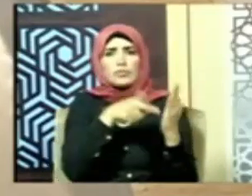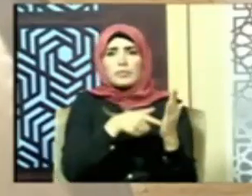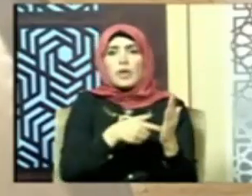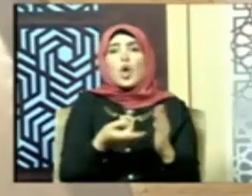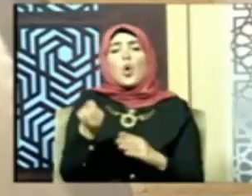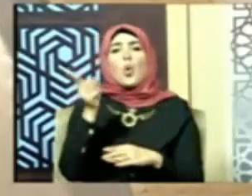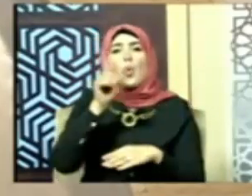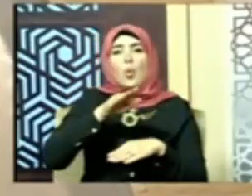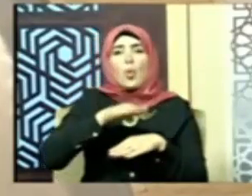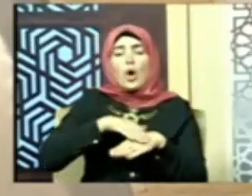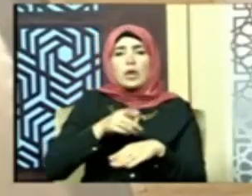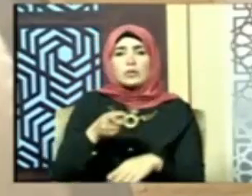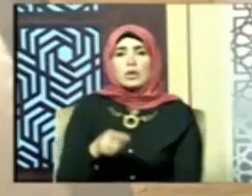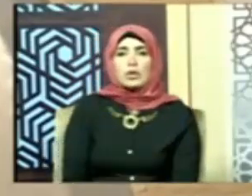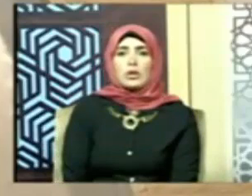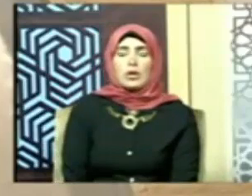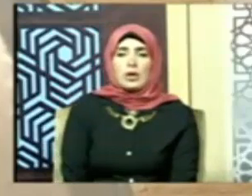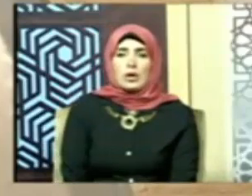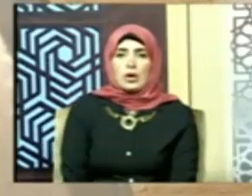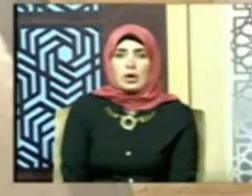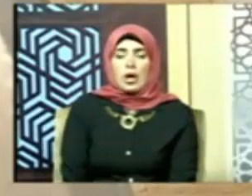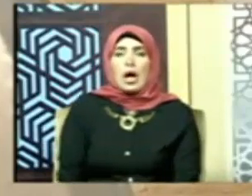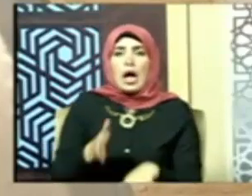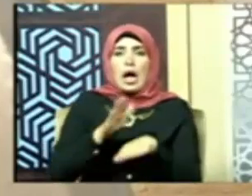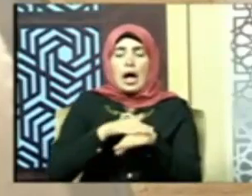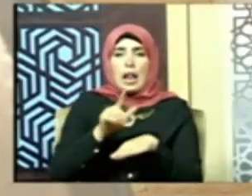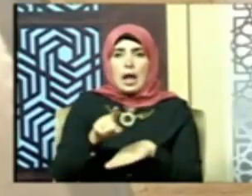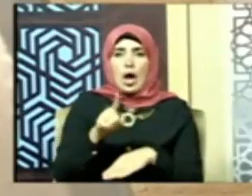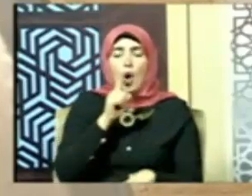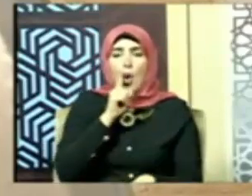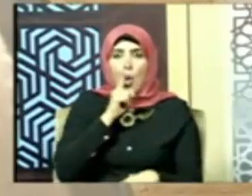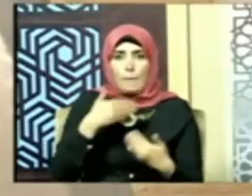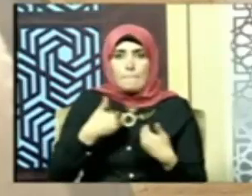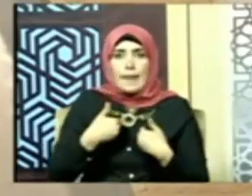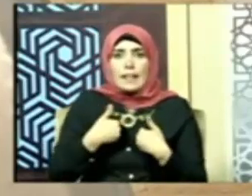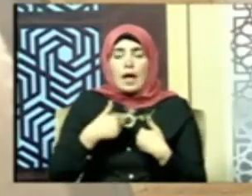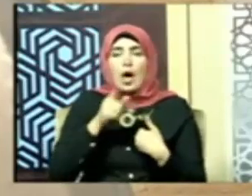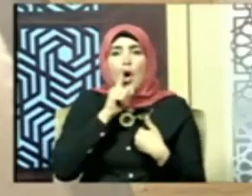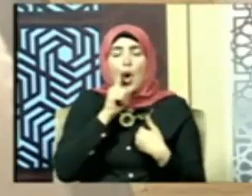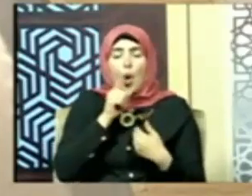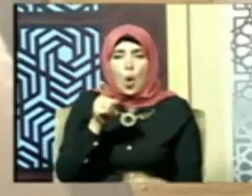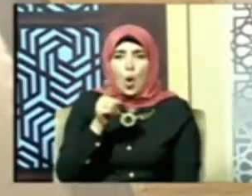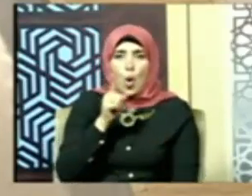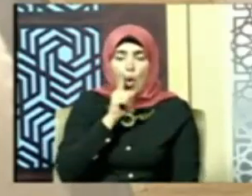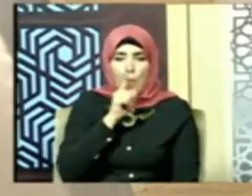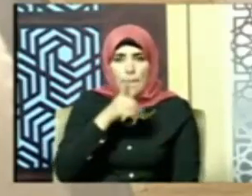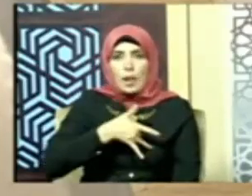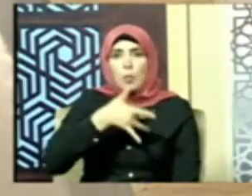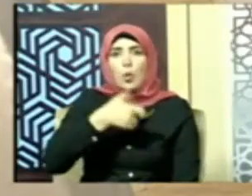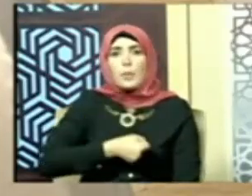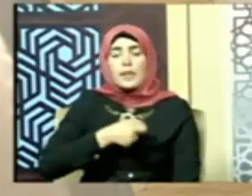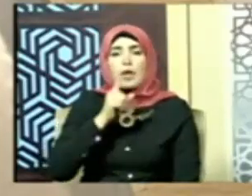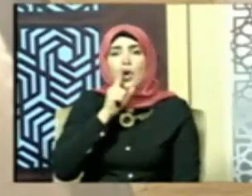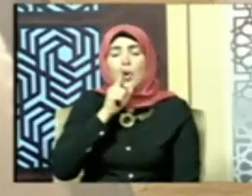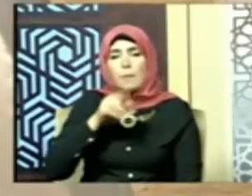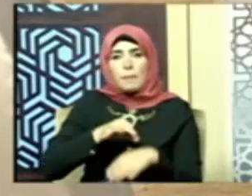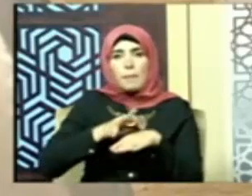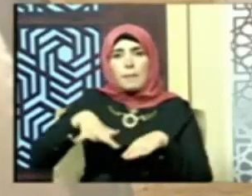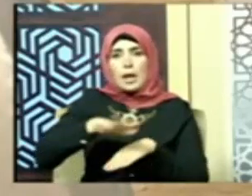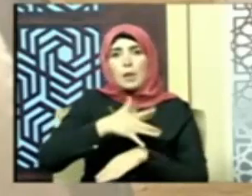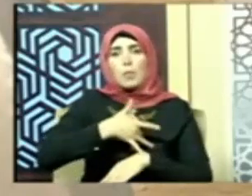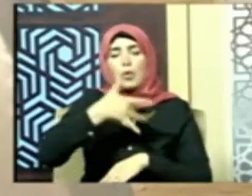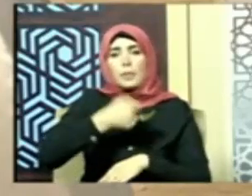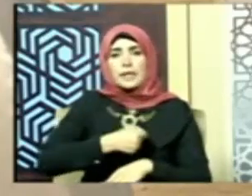وتطاولوا على أمنا أم المؤمنين عائشة